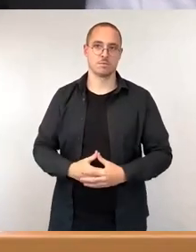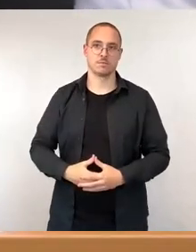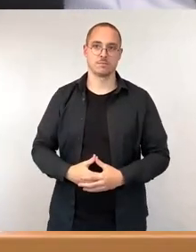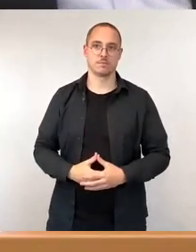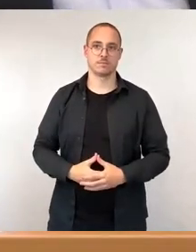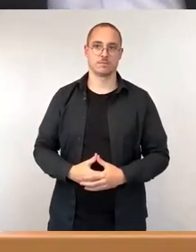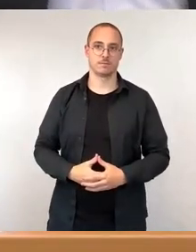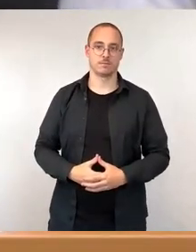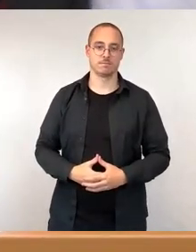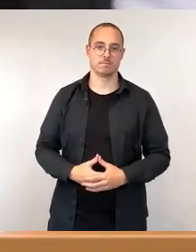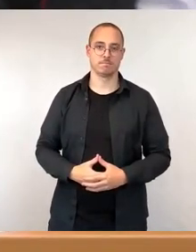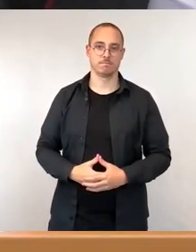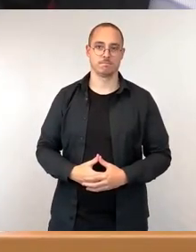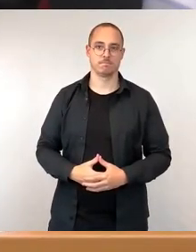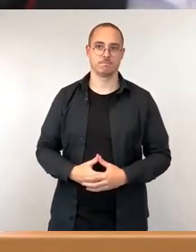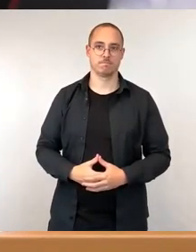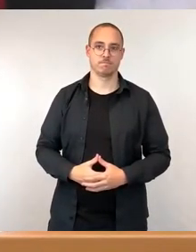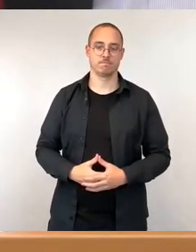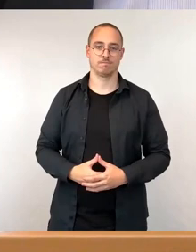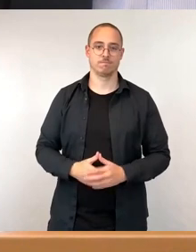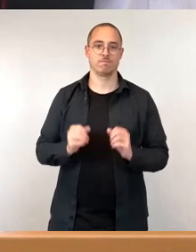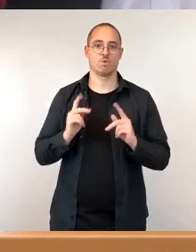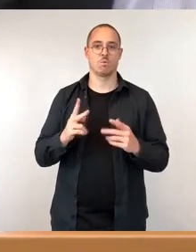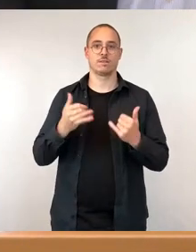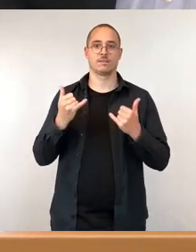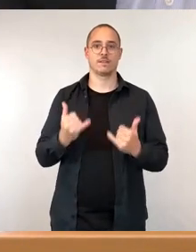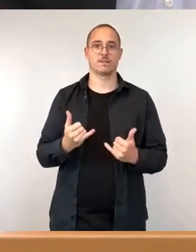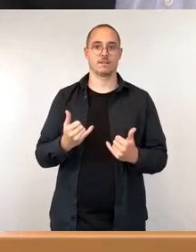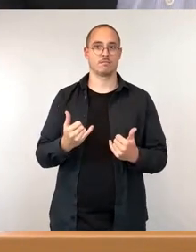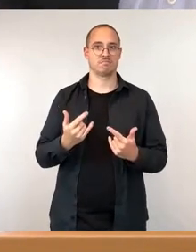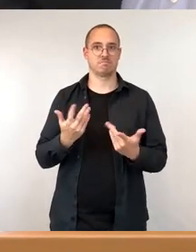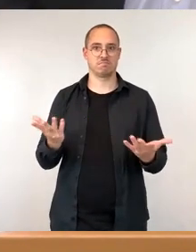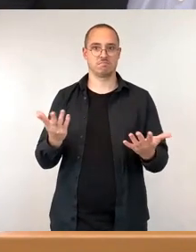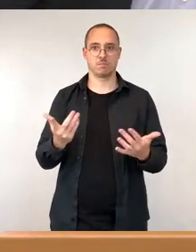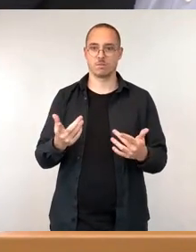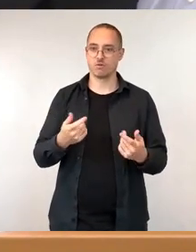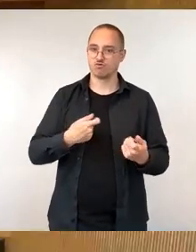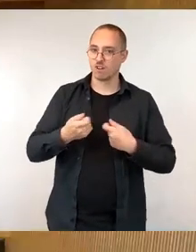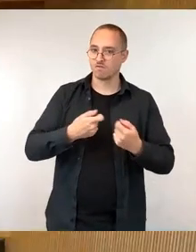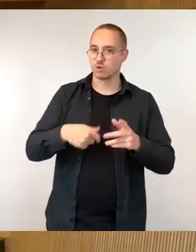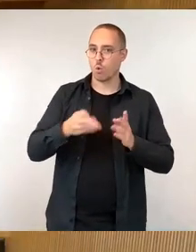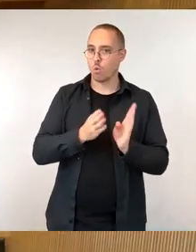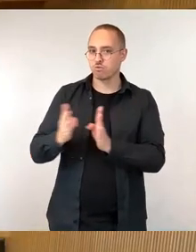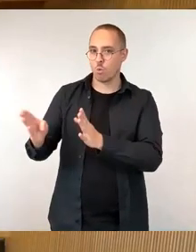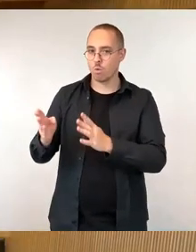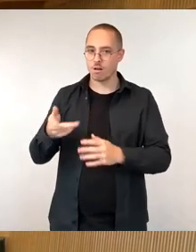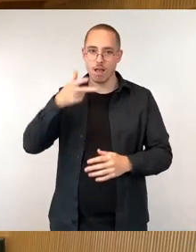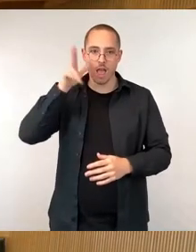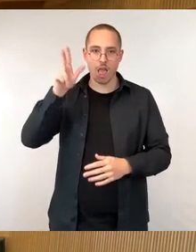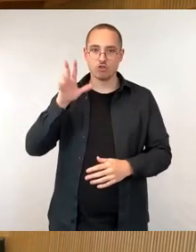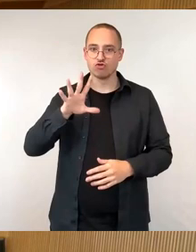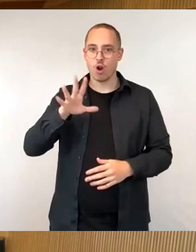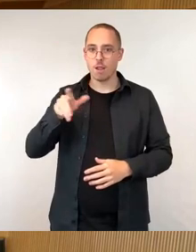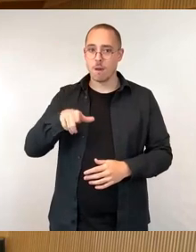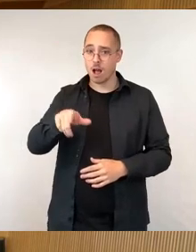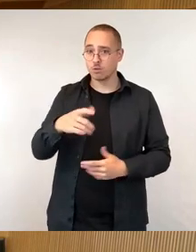Jetzt kommt Geschäftsordner und Herr Scholbach des Weges. Na, des Weges nicht, aber meine Damen